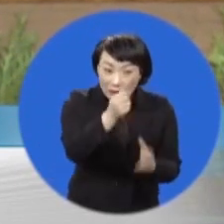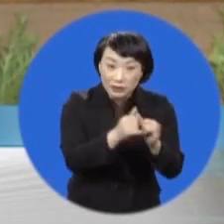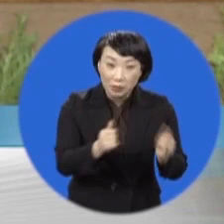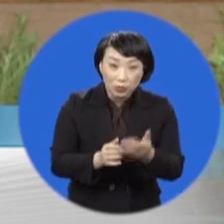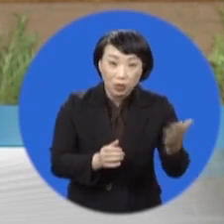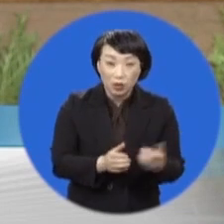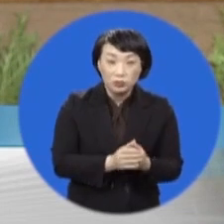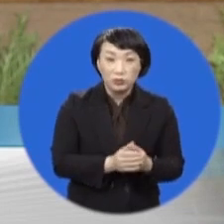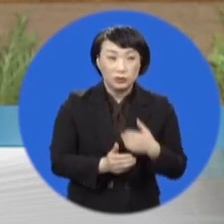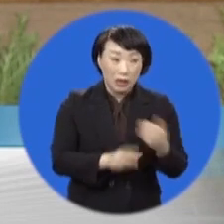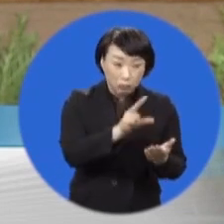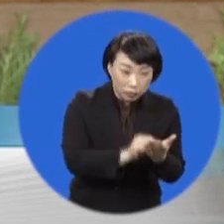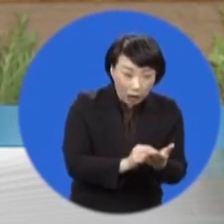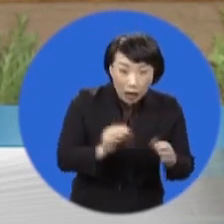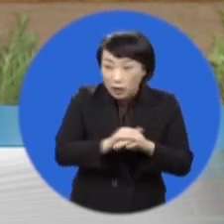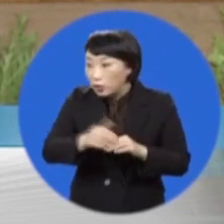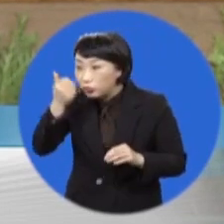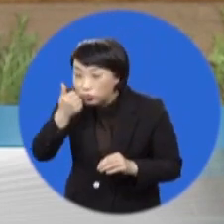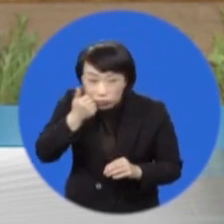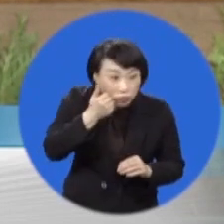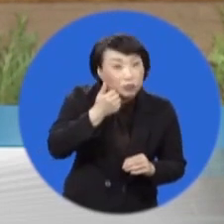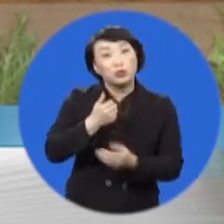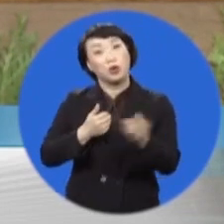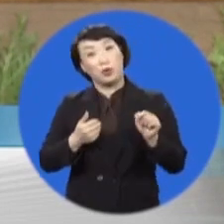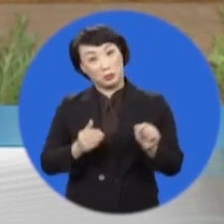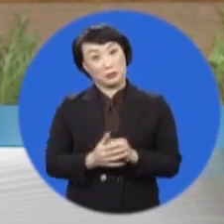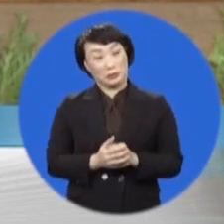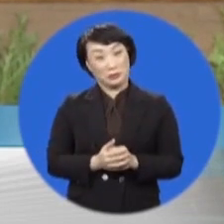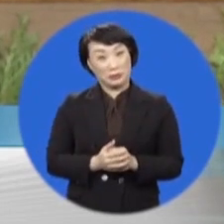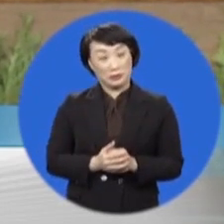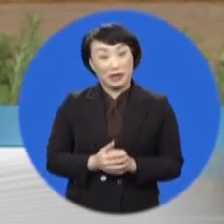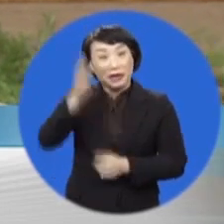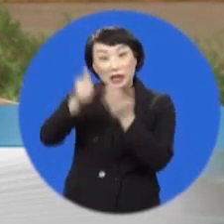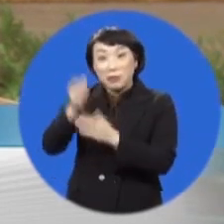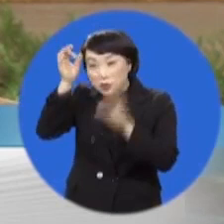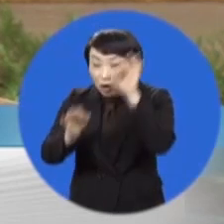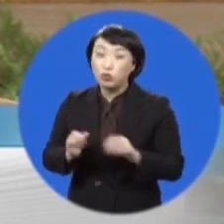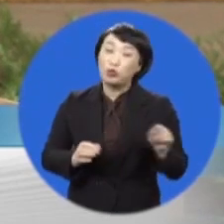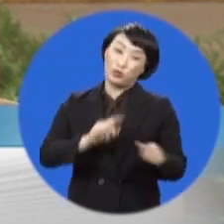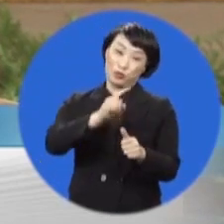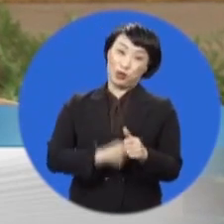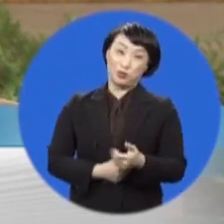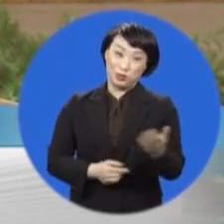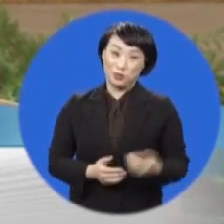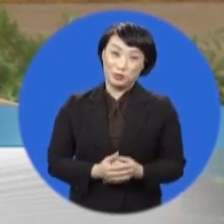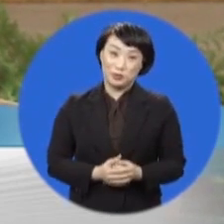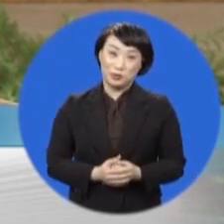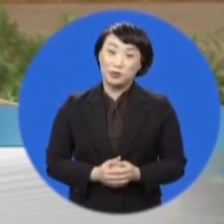사람은 낸 문제를 에 깨지게 짜가 누구냐고 그럴 참는 것은 당연하겠죠